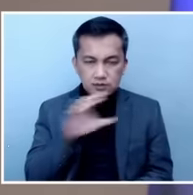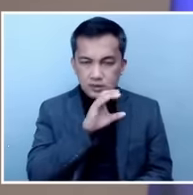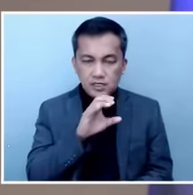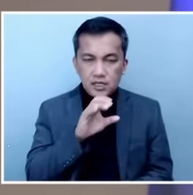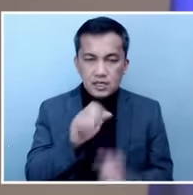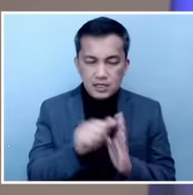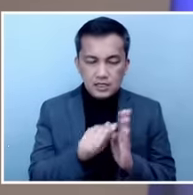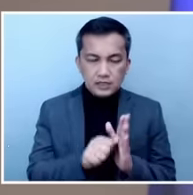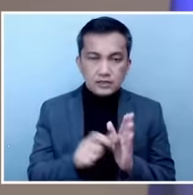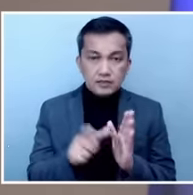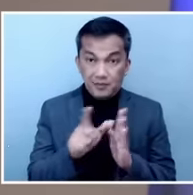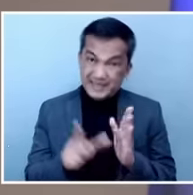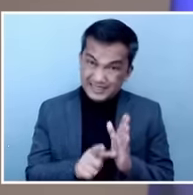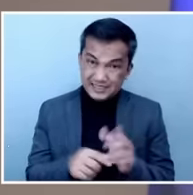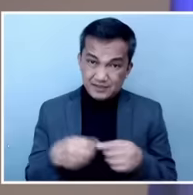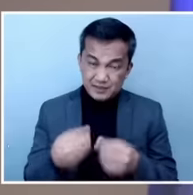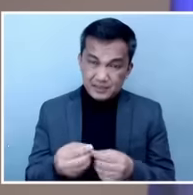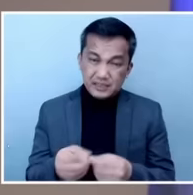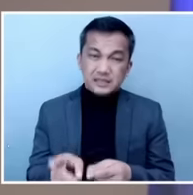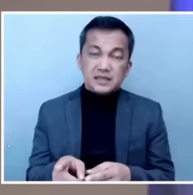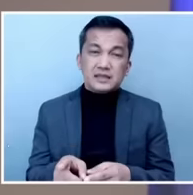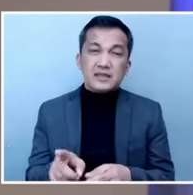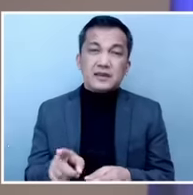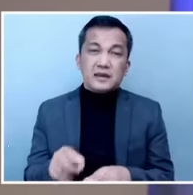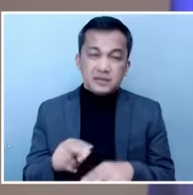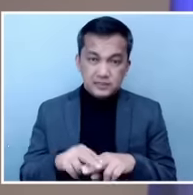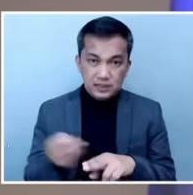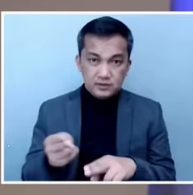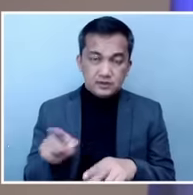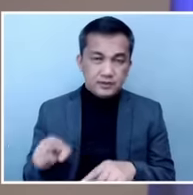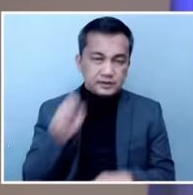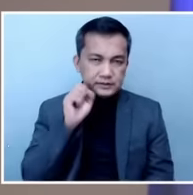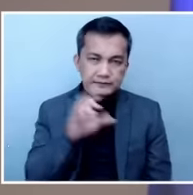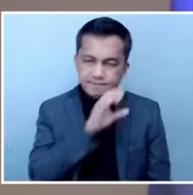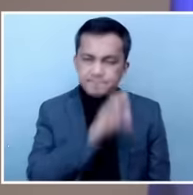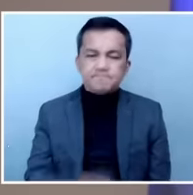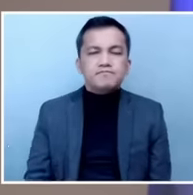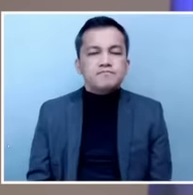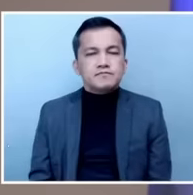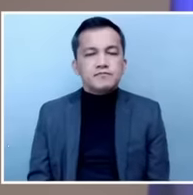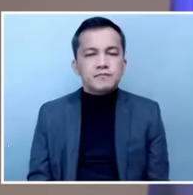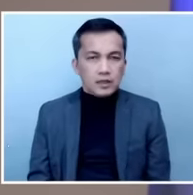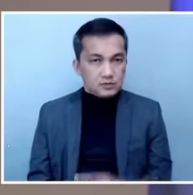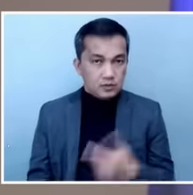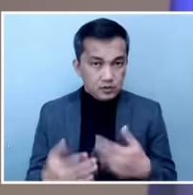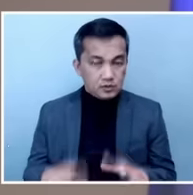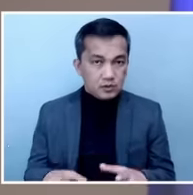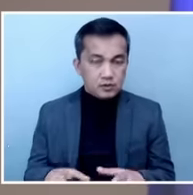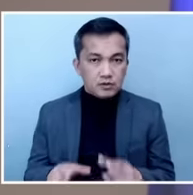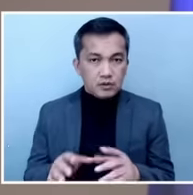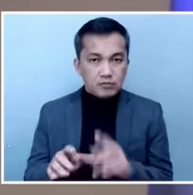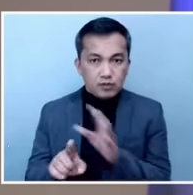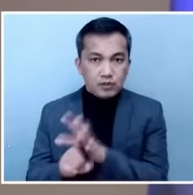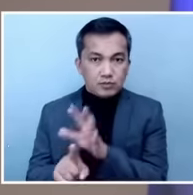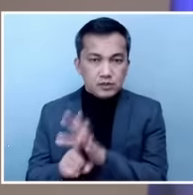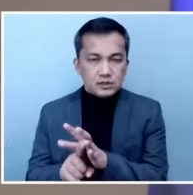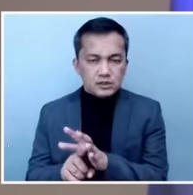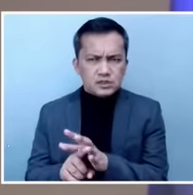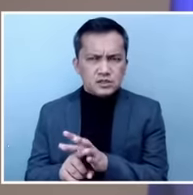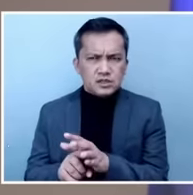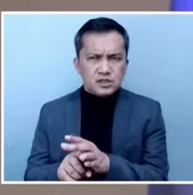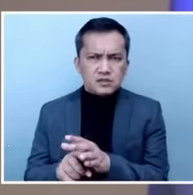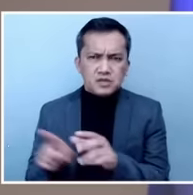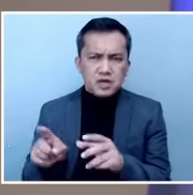na nagbibigay ng pribilehiyo at diskwento sa mga senior citizen. Ito ay matapos mag-viral ang isang sikat na coffee